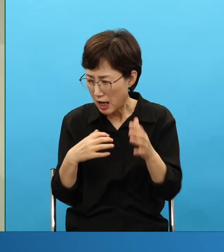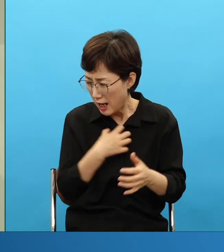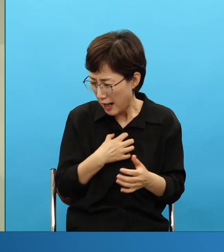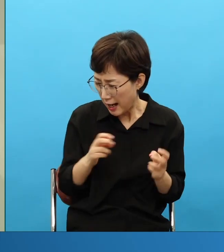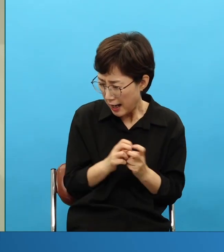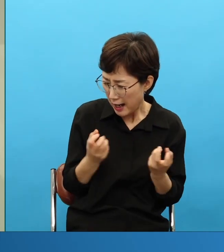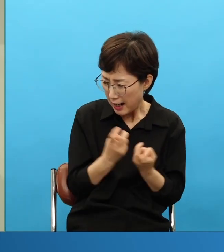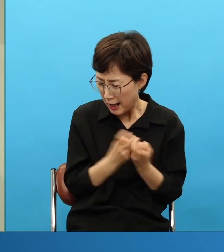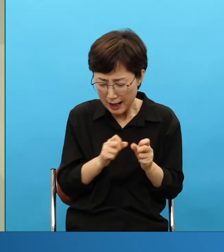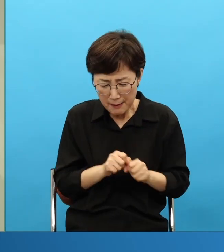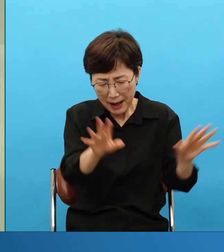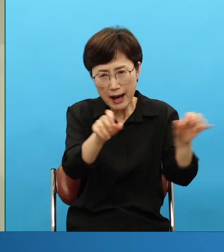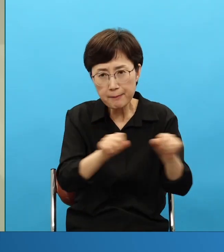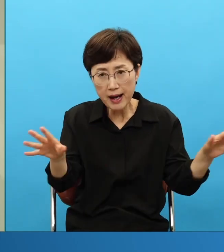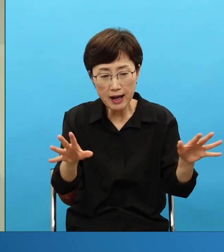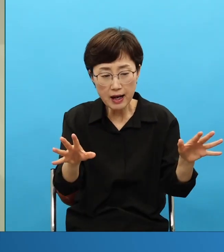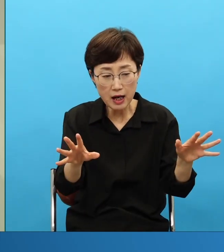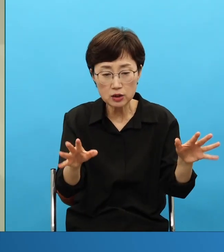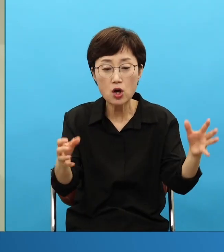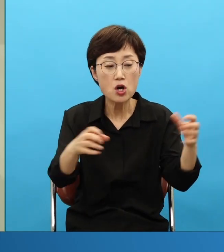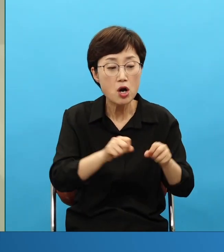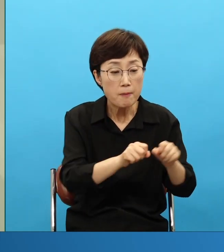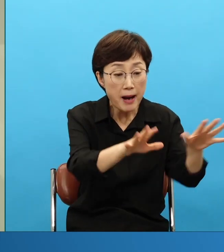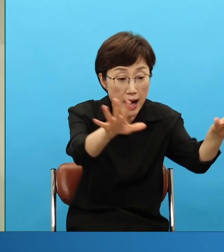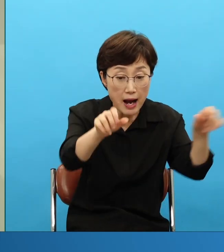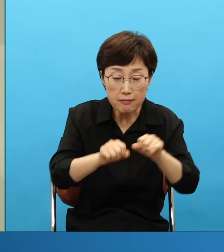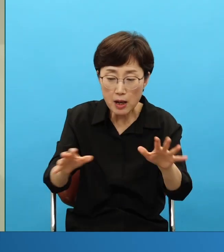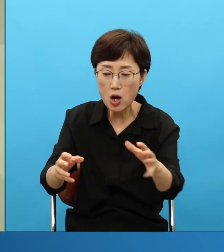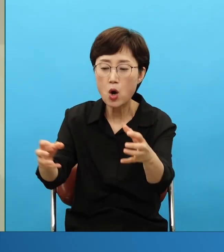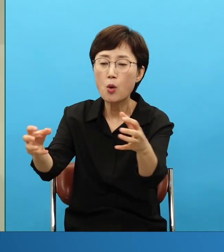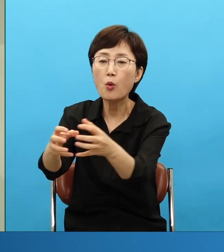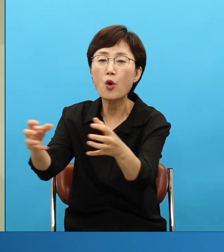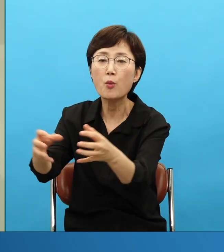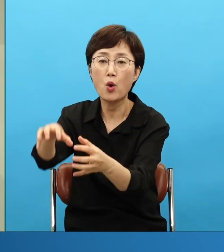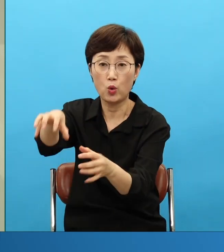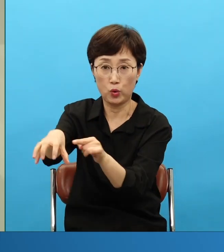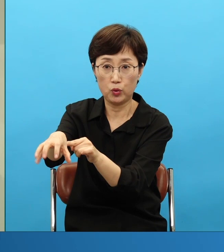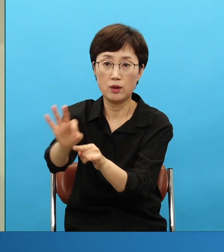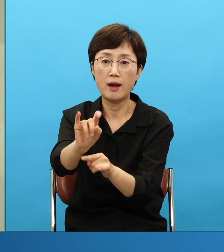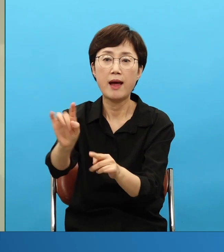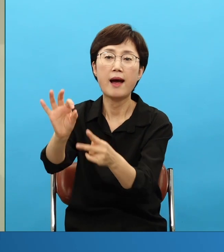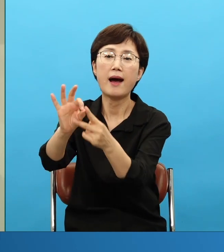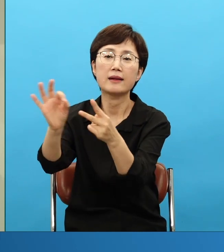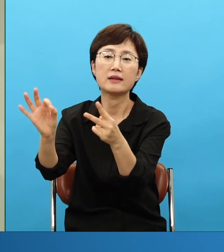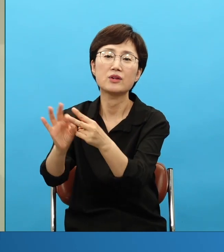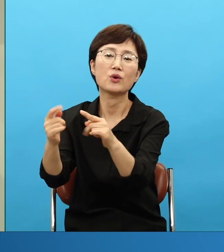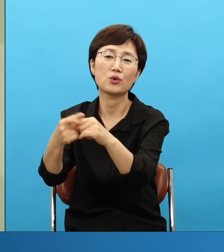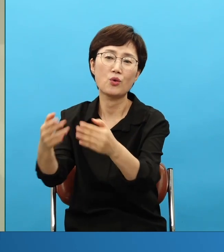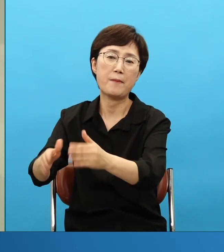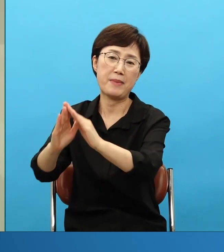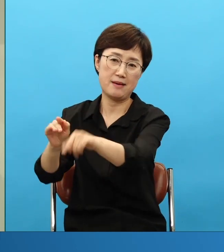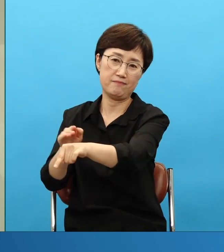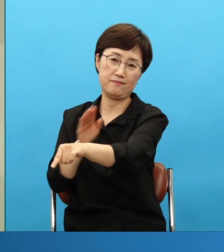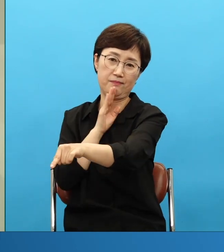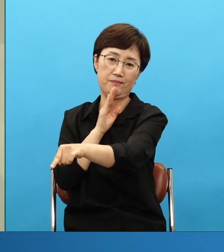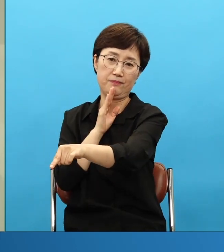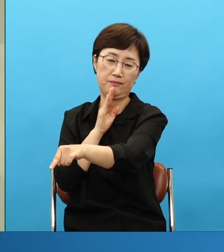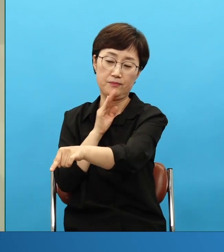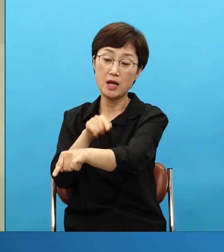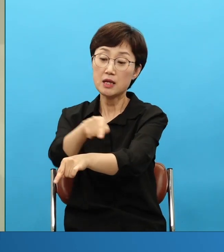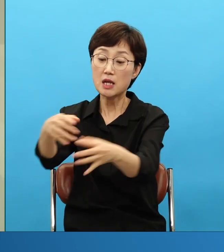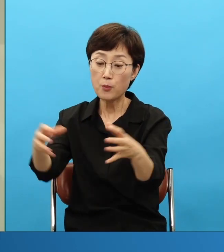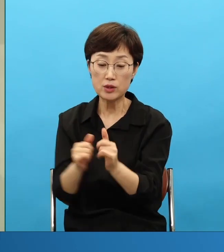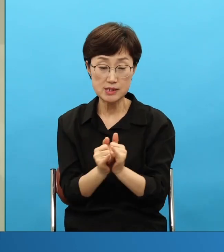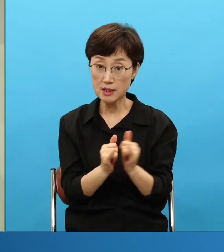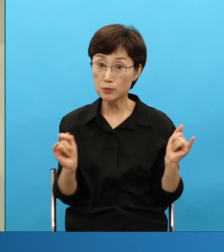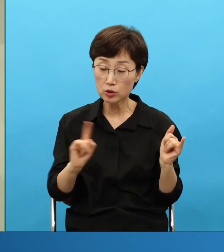거예요. It's those people who gathered. 뭡니까? What is this? 전혀 핍박을 두려워하지 They 않았어요. did not fear persecution at all. 그렇죠. Isn't